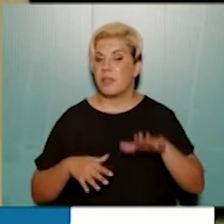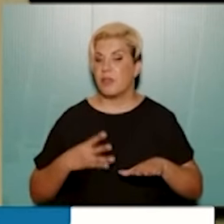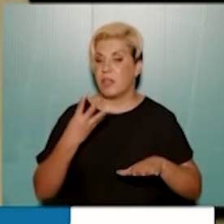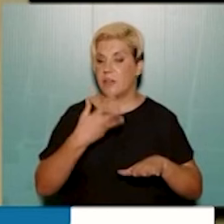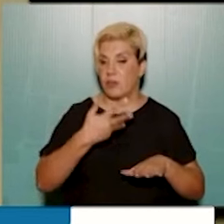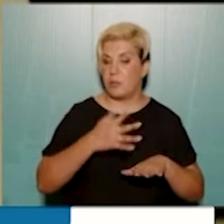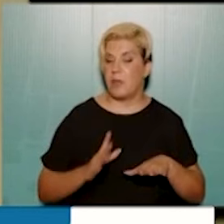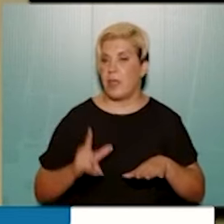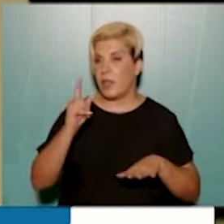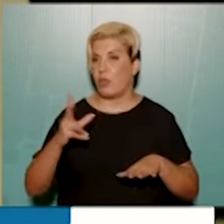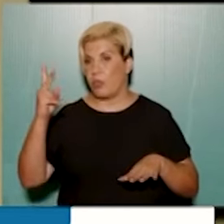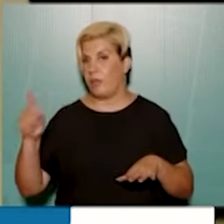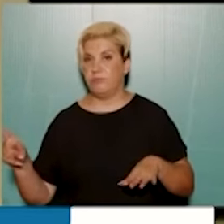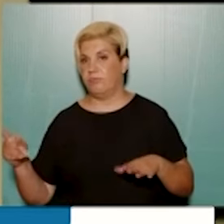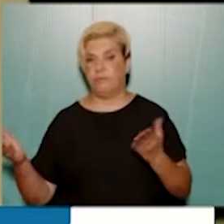4 ετών με 11-12.